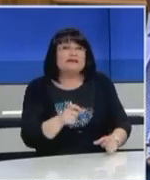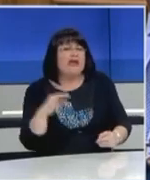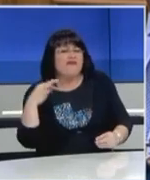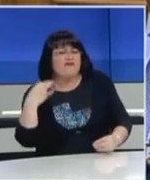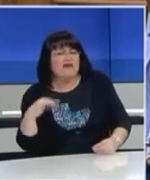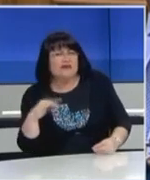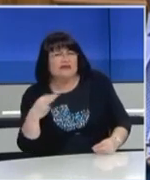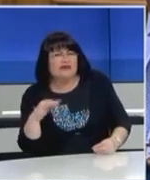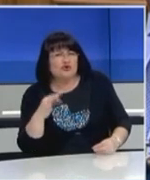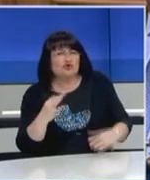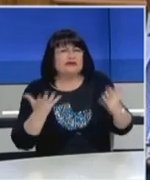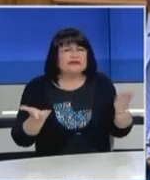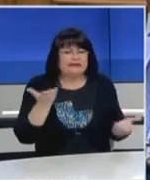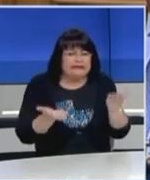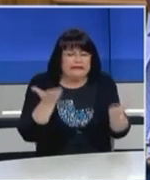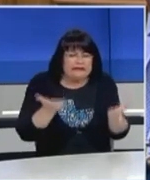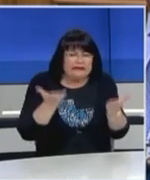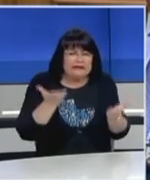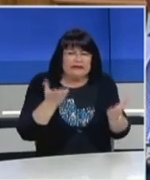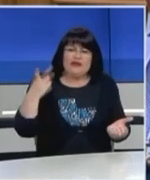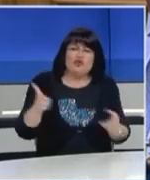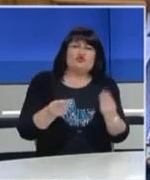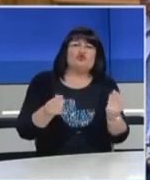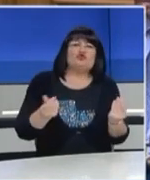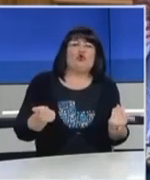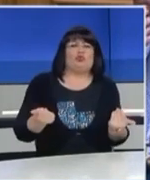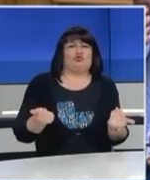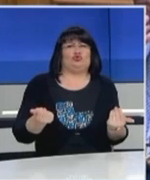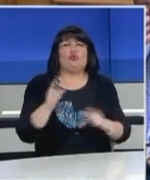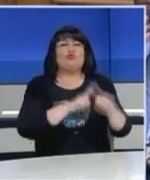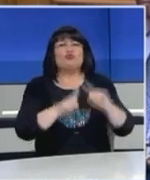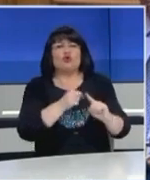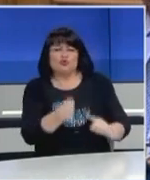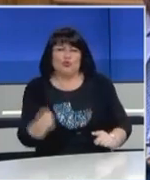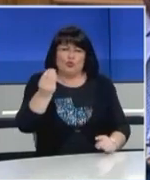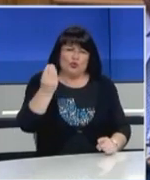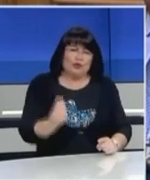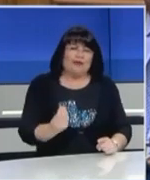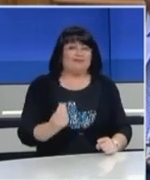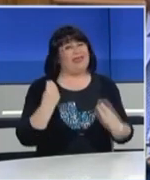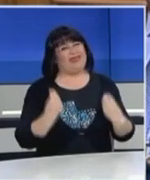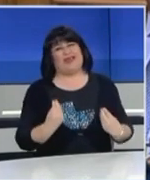κομμάτων με βάση το δικό σας ζύγι και με βάση τη δικιά σας μεζούρα, να τις αναπαράγετε.